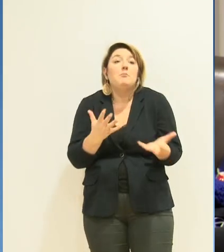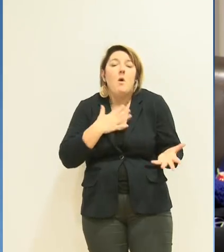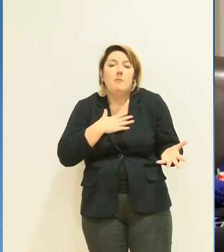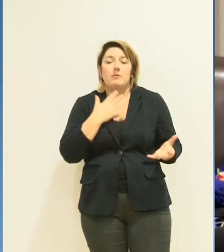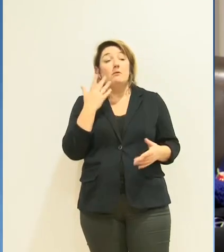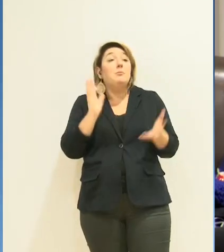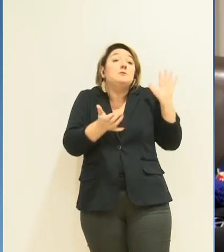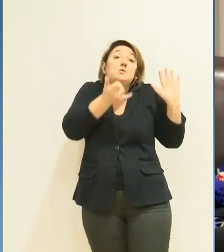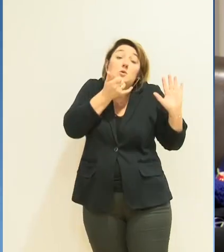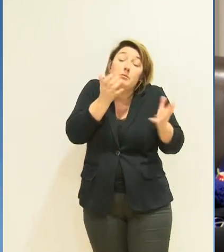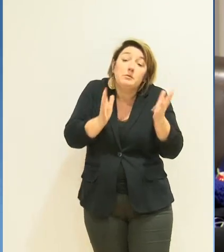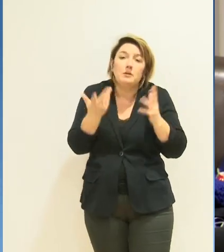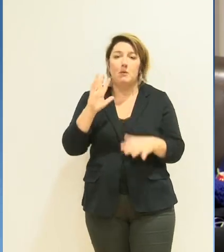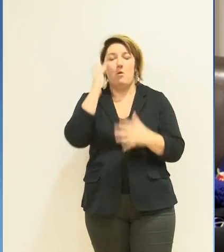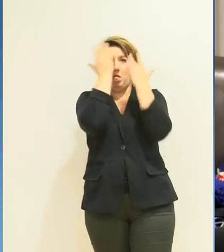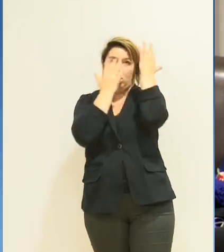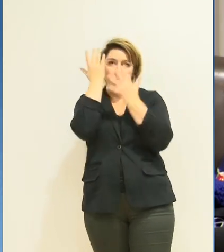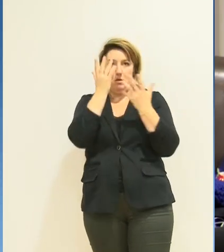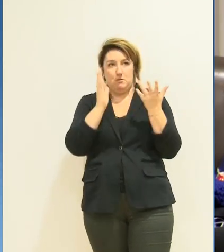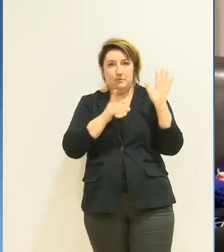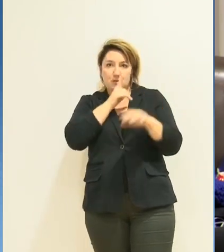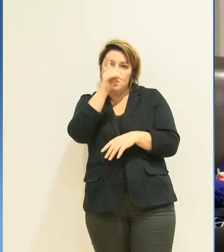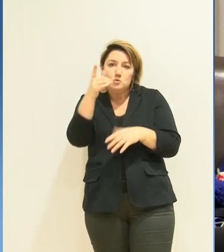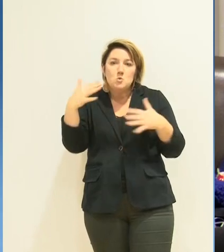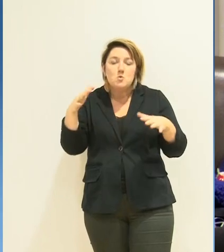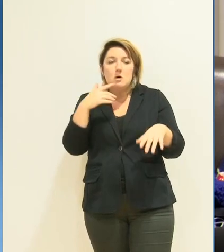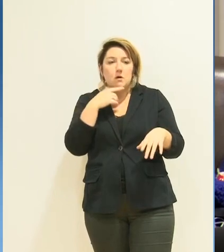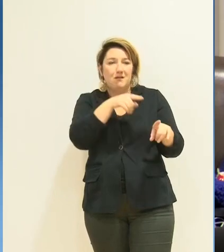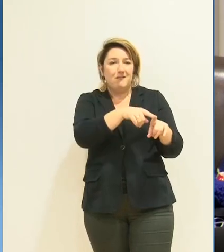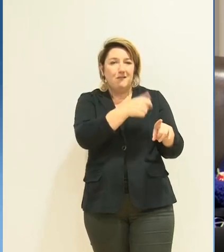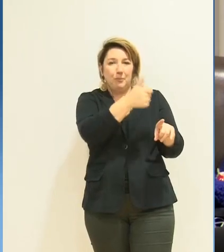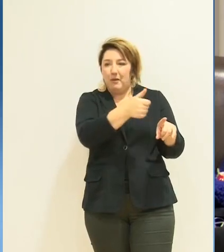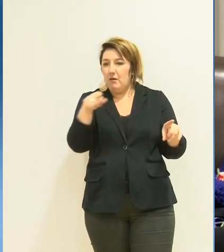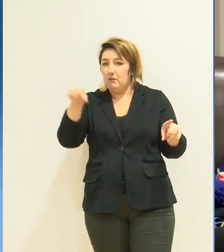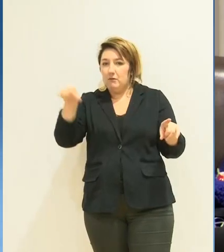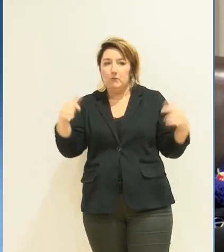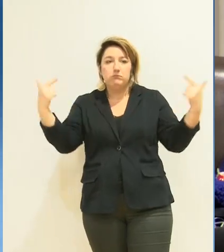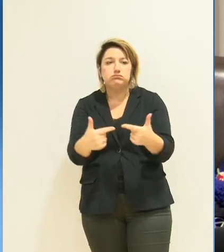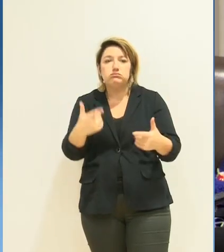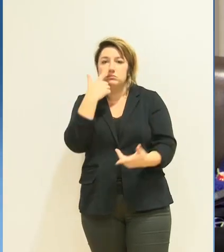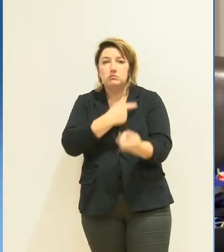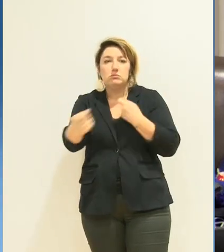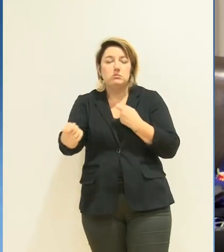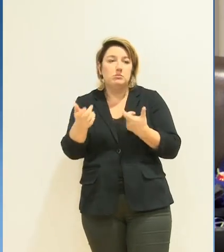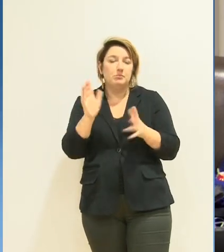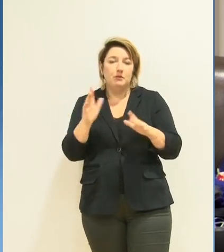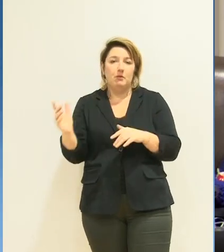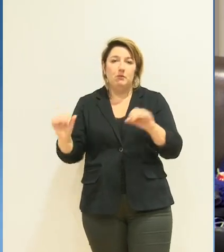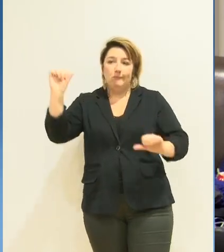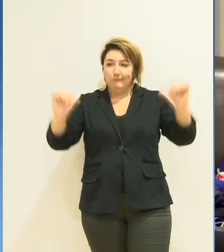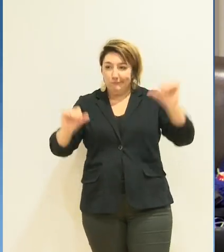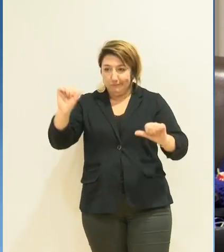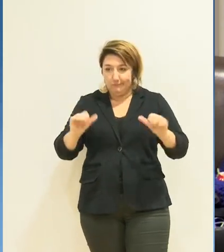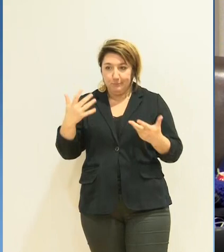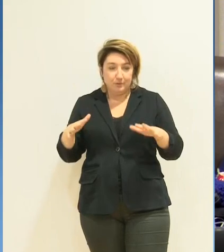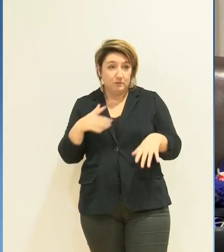peut-être mais je crains qu'il y ait un jour matière à contester la validité d'un plan par rapport à un autre et ce rapport sera peut-être un peu de